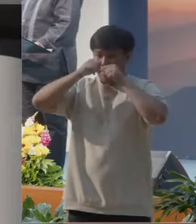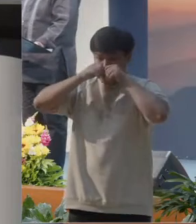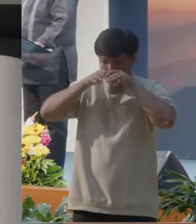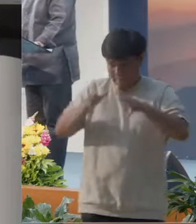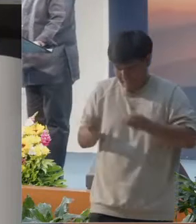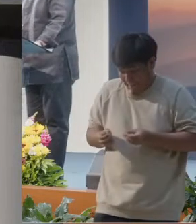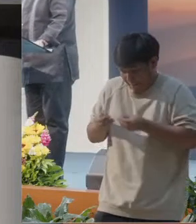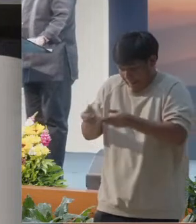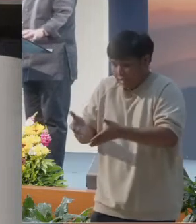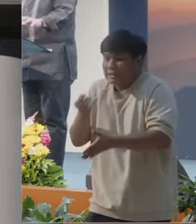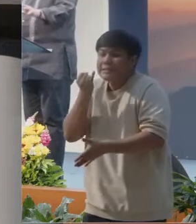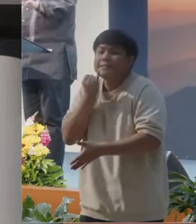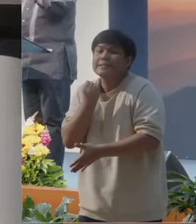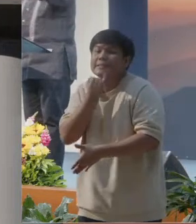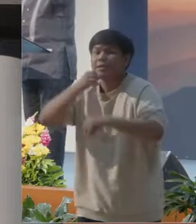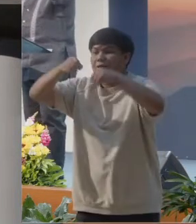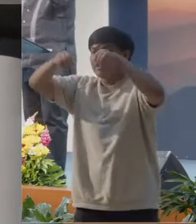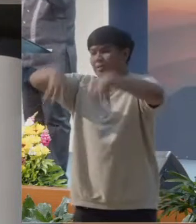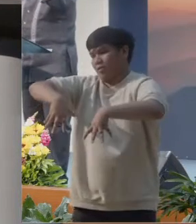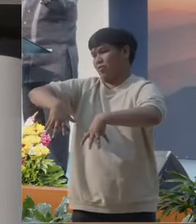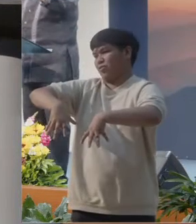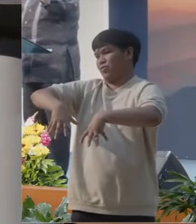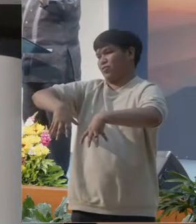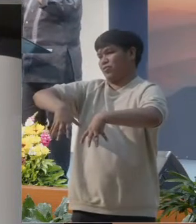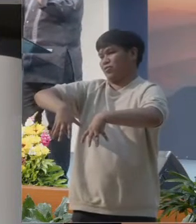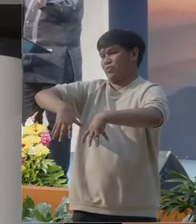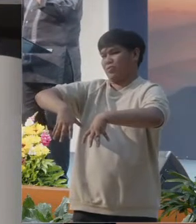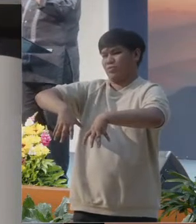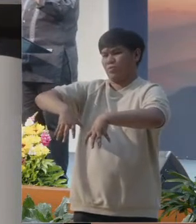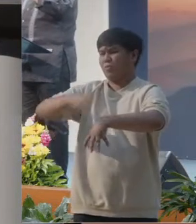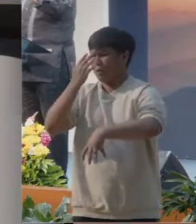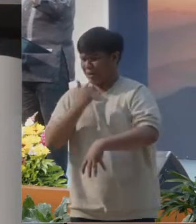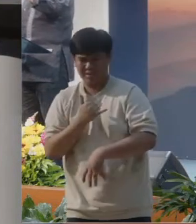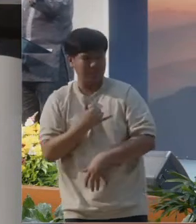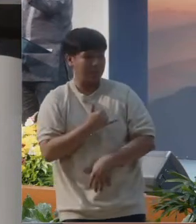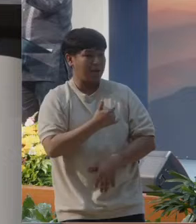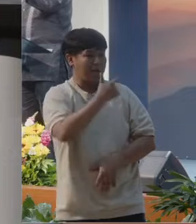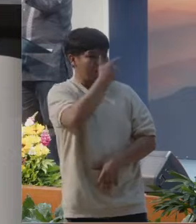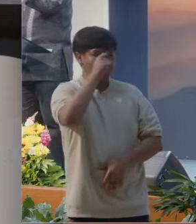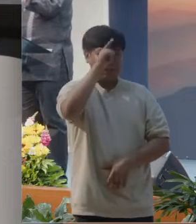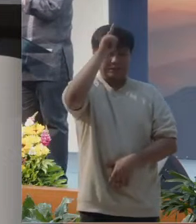kanila. Bakit? Sapagkat ganun na lamang